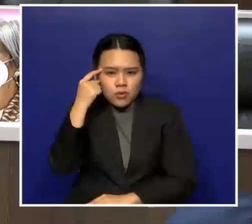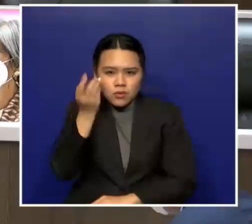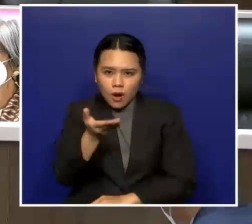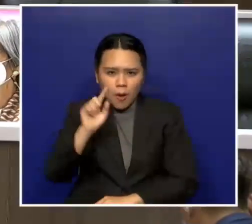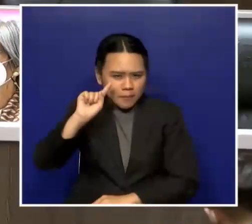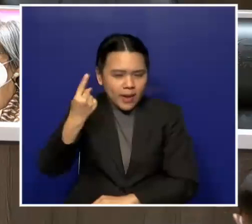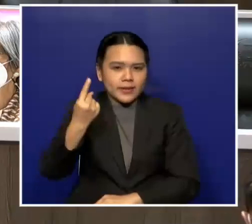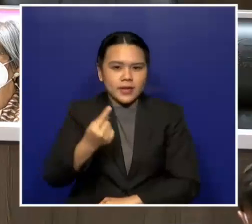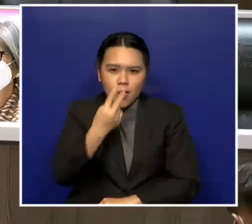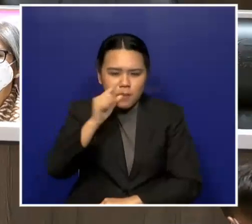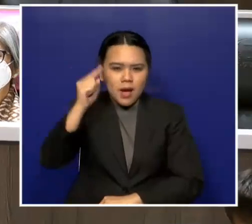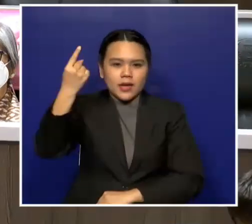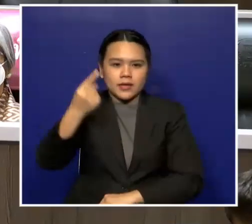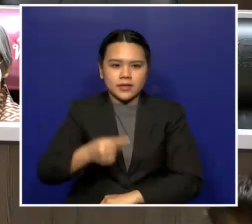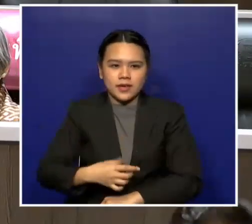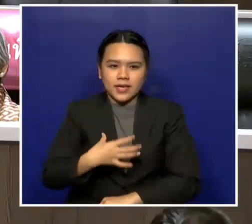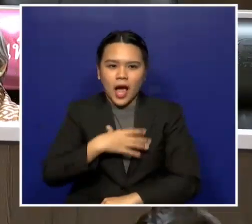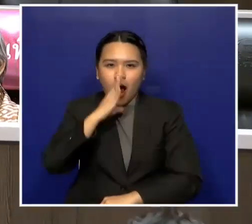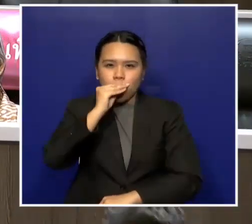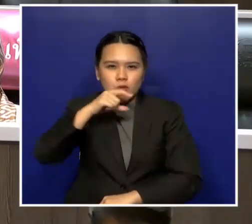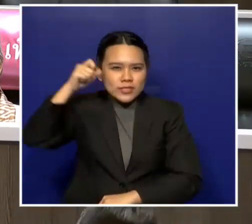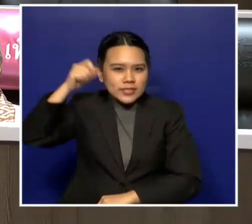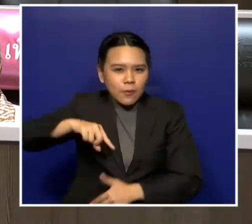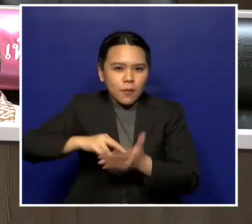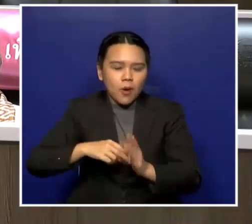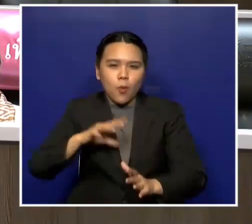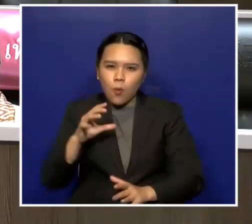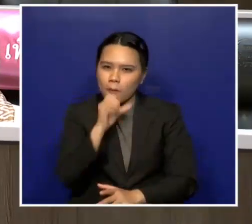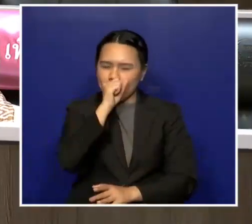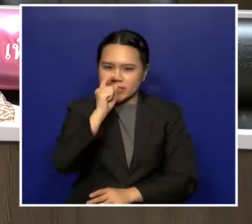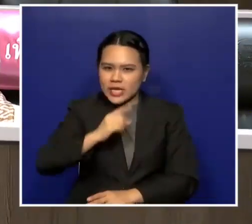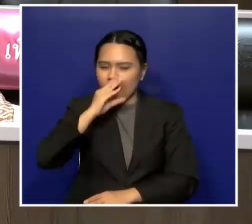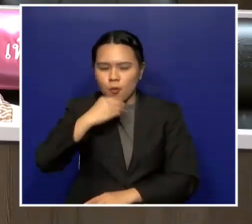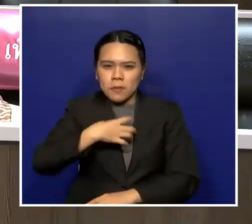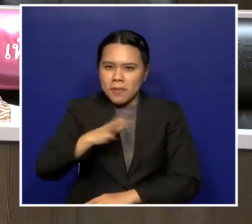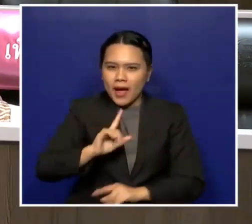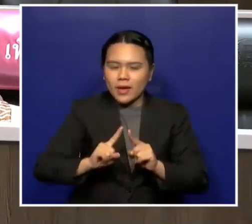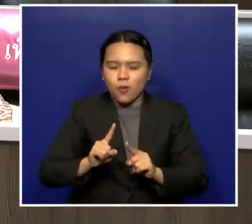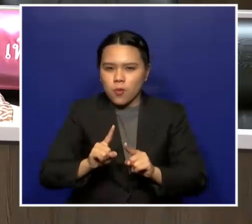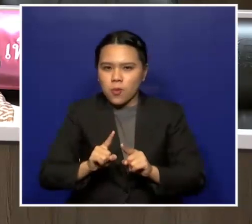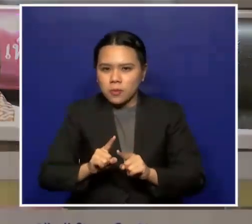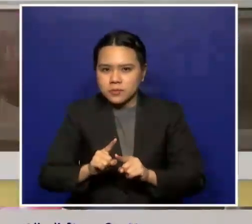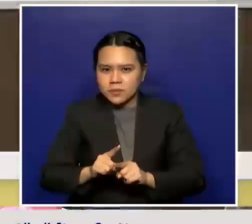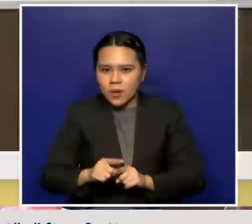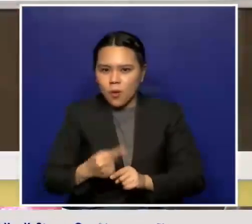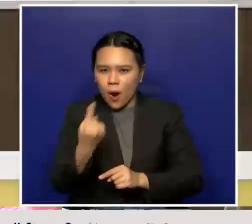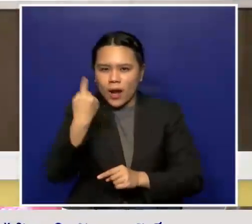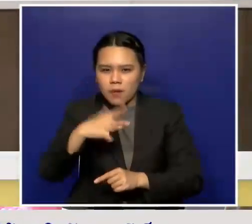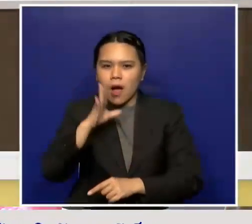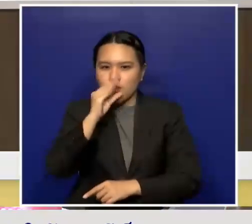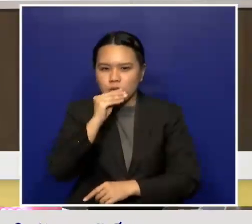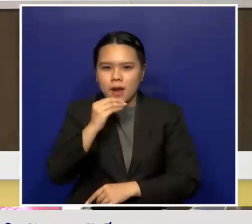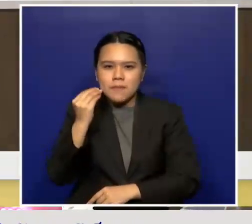อีกทีนึงเขาอยากจะให้พูดซ้ำเอาเดี๋ยวจะบอกความลับเลยที่จริงไม่อยากเอ่ยอ้างไหนๆก็ไหนๆละบ้านสวยๆเ